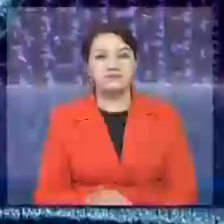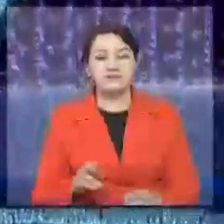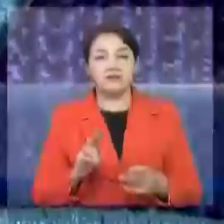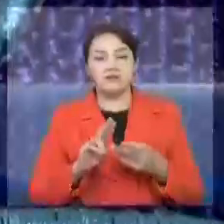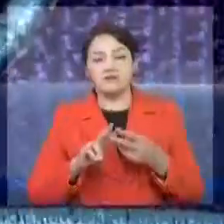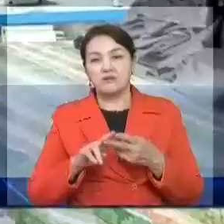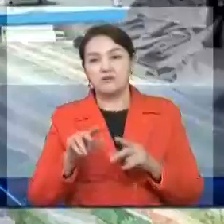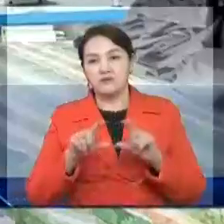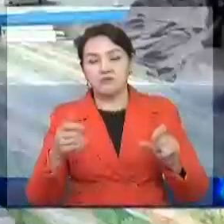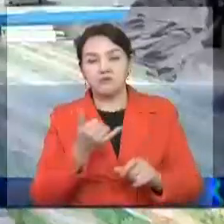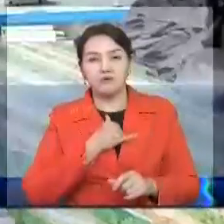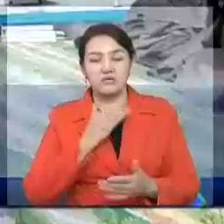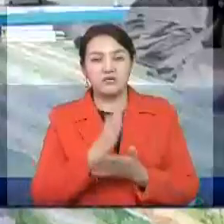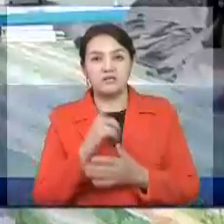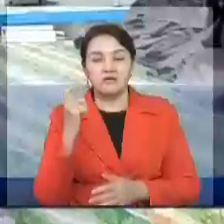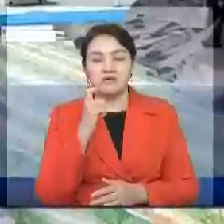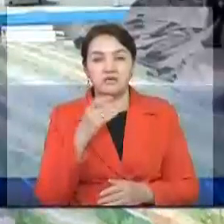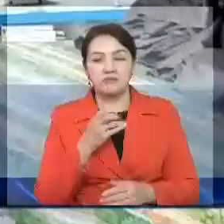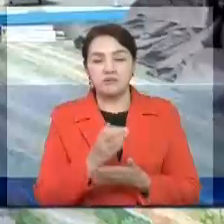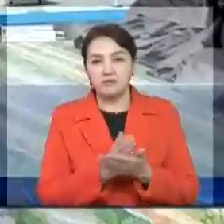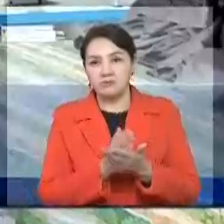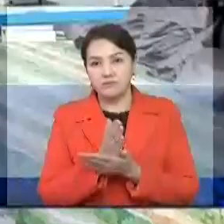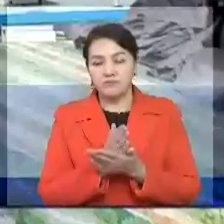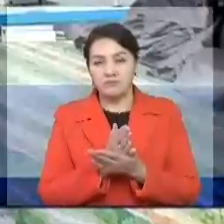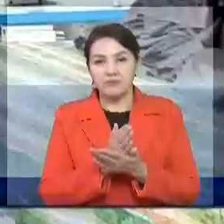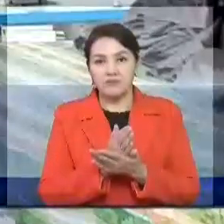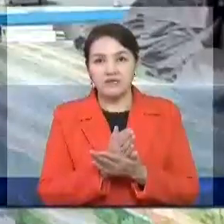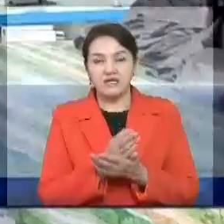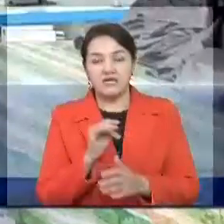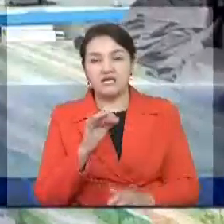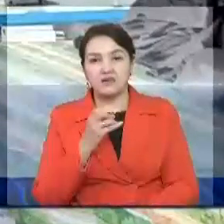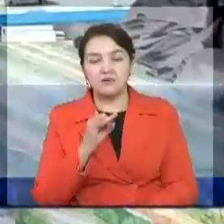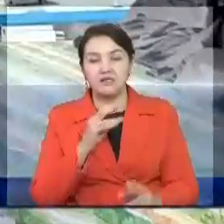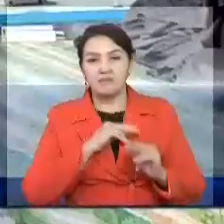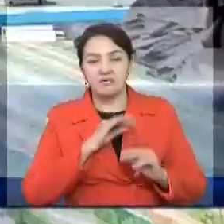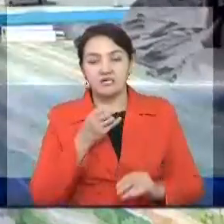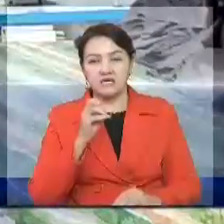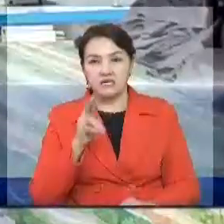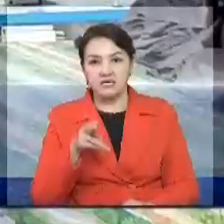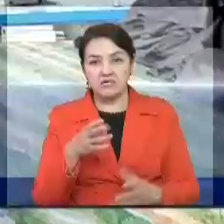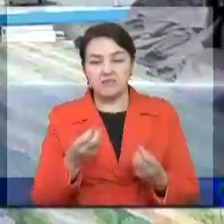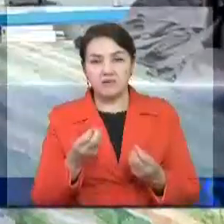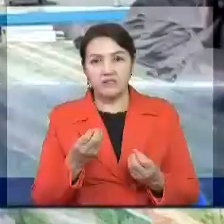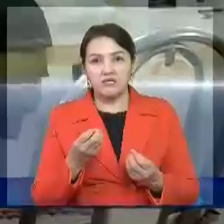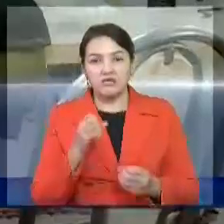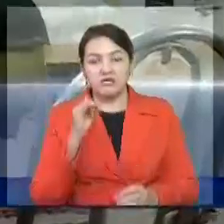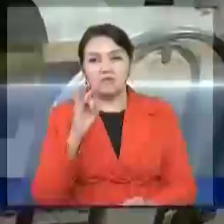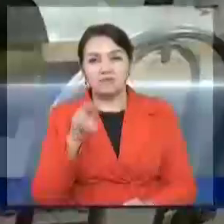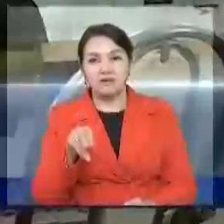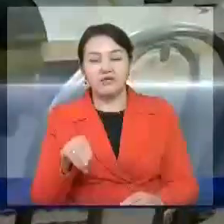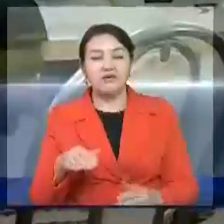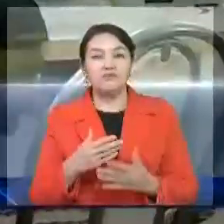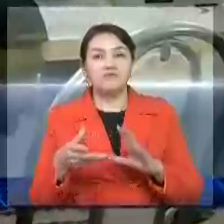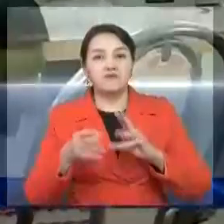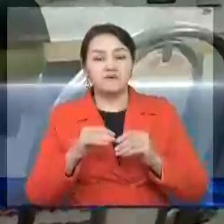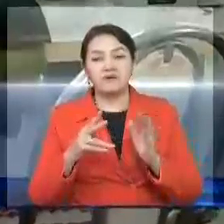нас есть хозяйственная обслуга учреждения, также РГП «Ембекжаев» и вот индивидуальные предприниматели. В целом